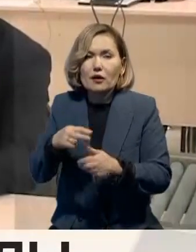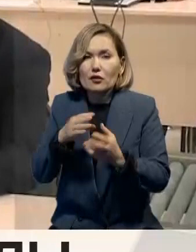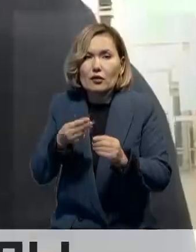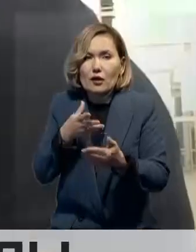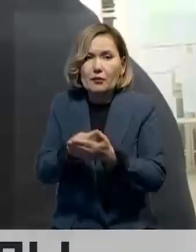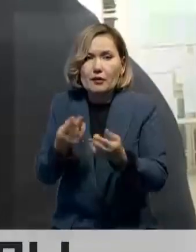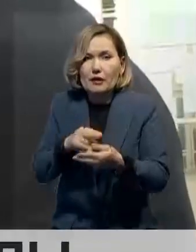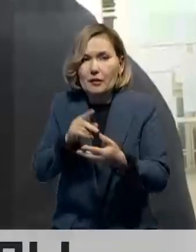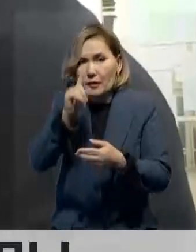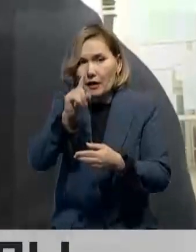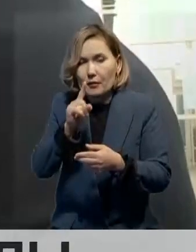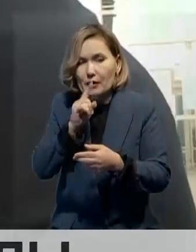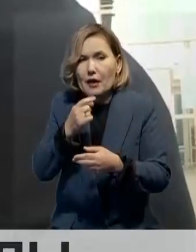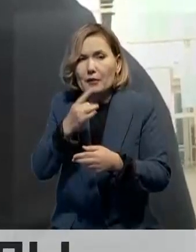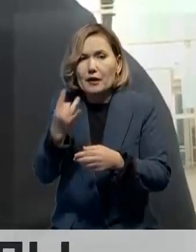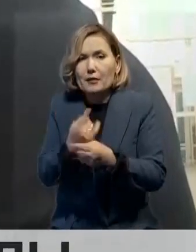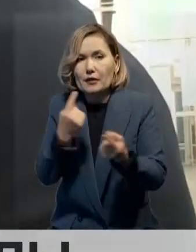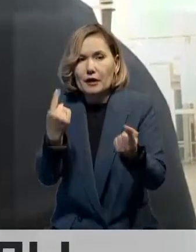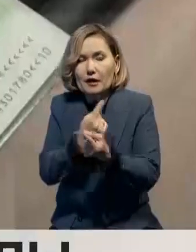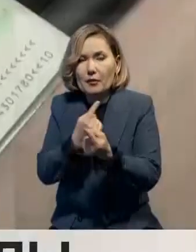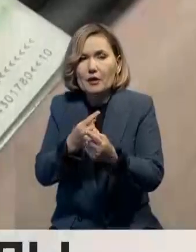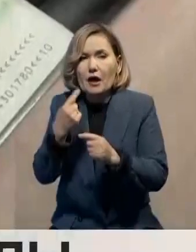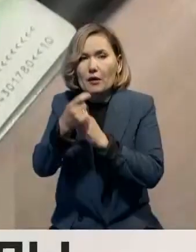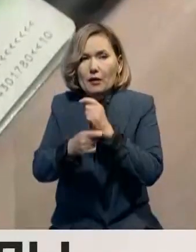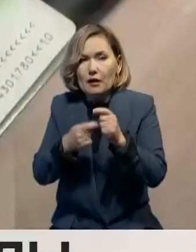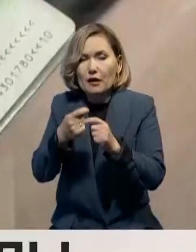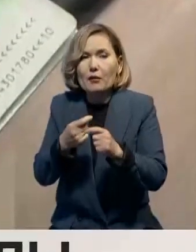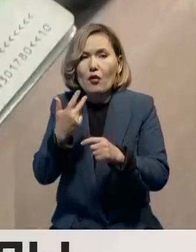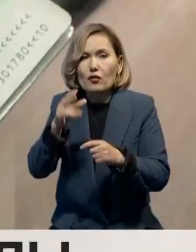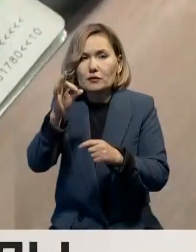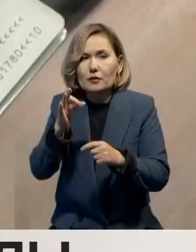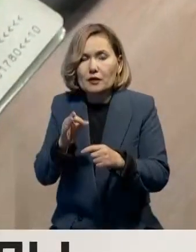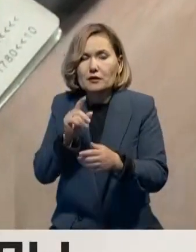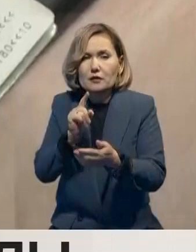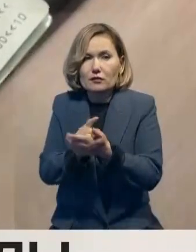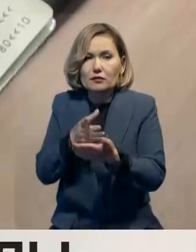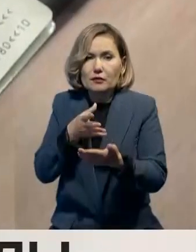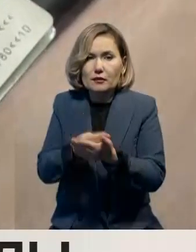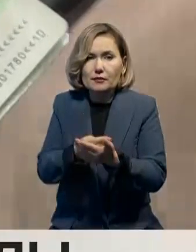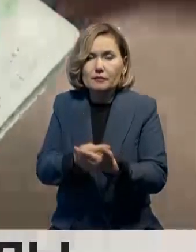төлейді. Бір айда бірнеше рет қатынайтындар тауар құнының 30% төлеуі тиіс.